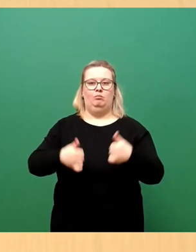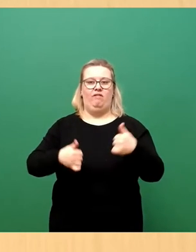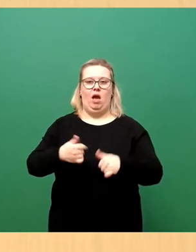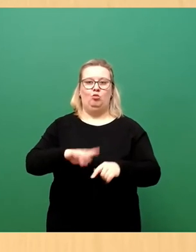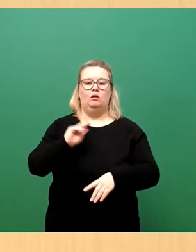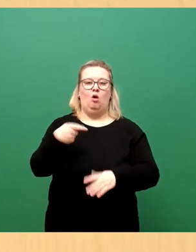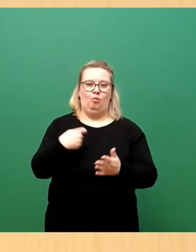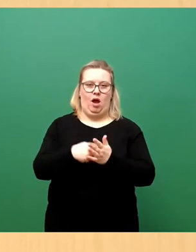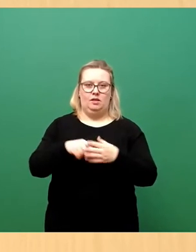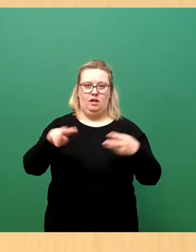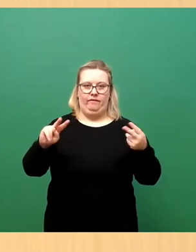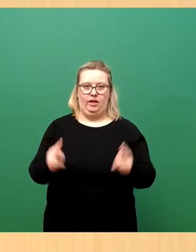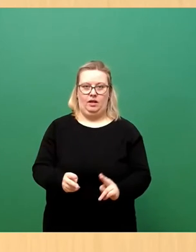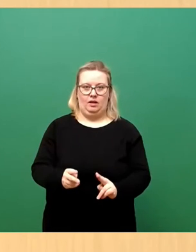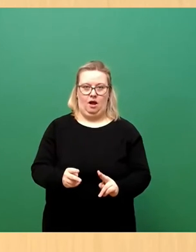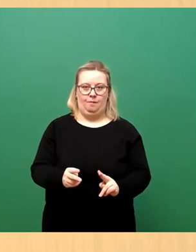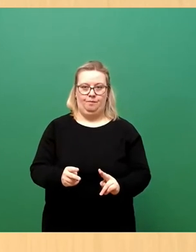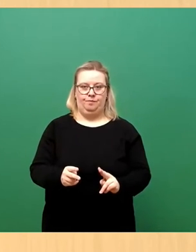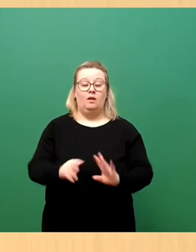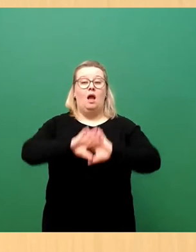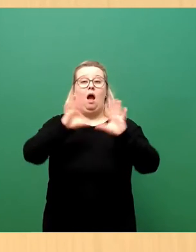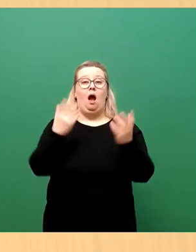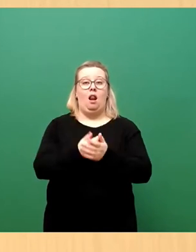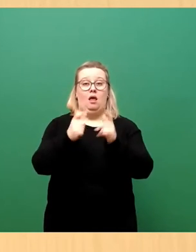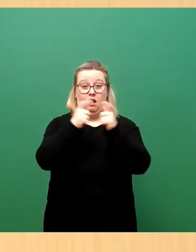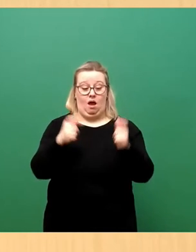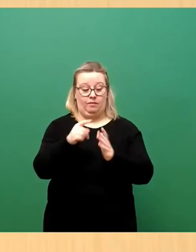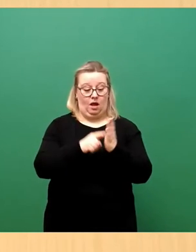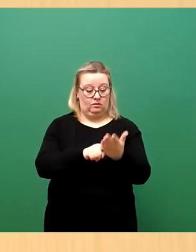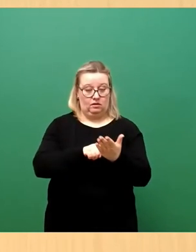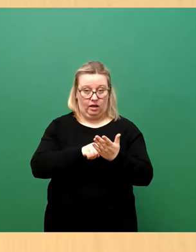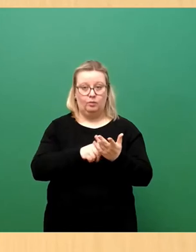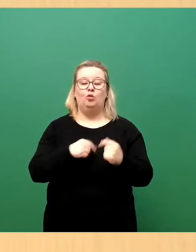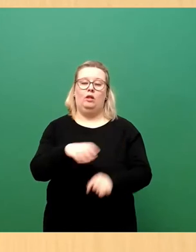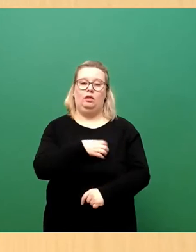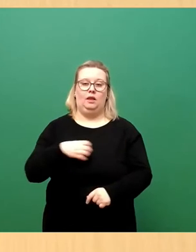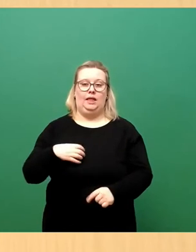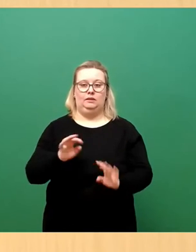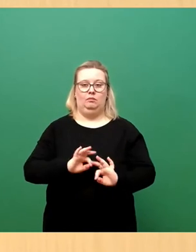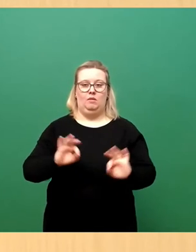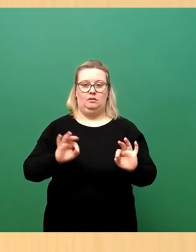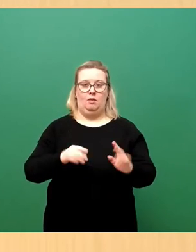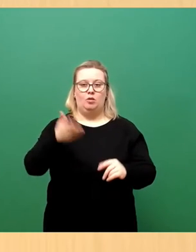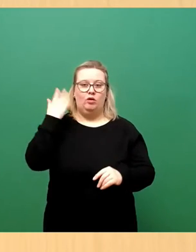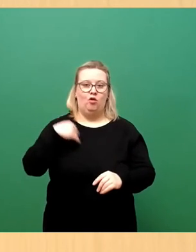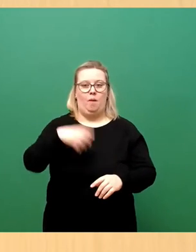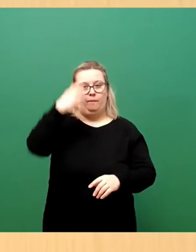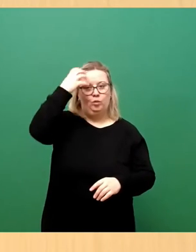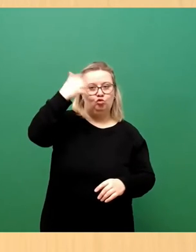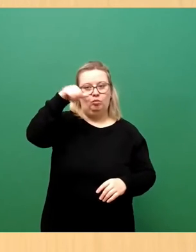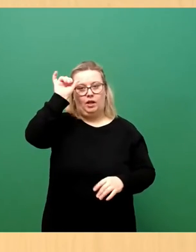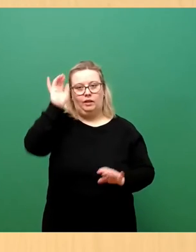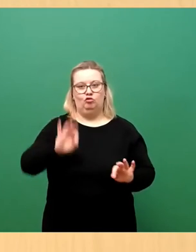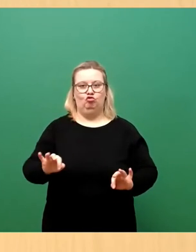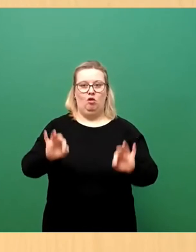moderateren Preisentwicklungen. Alle Rahmendaten zeigen für Dresden ein deutlich anderes Bild als beispielsweise München oder Berlin. Da braucht